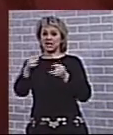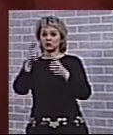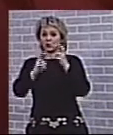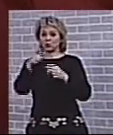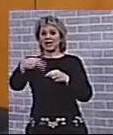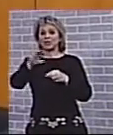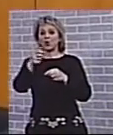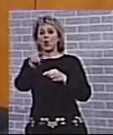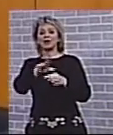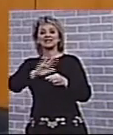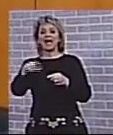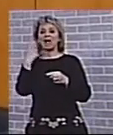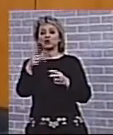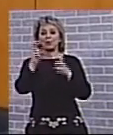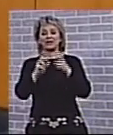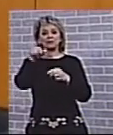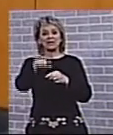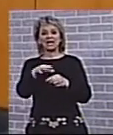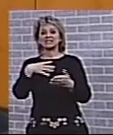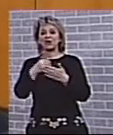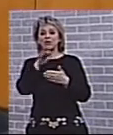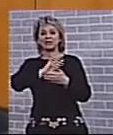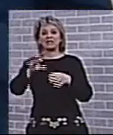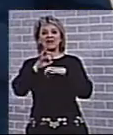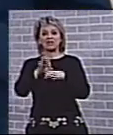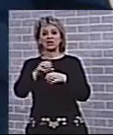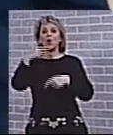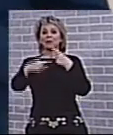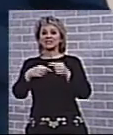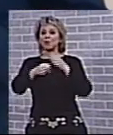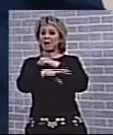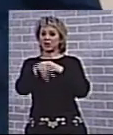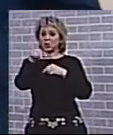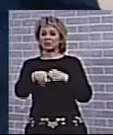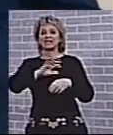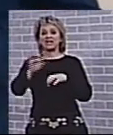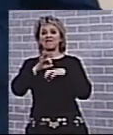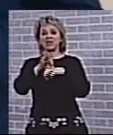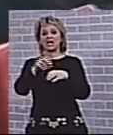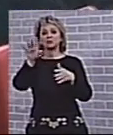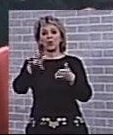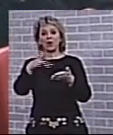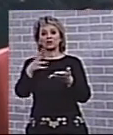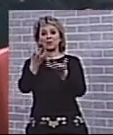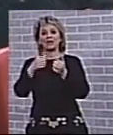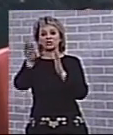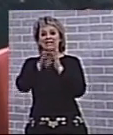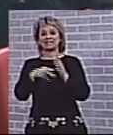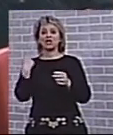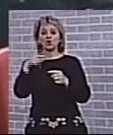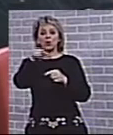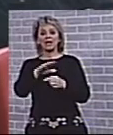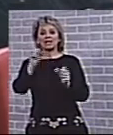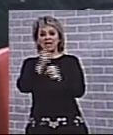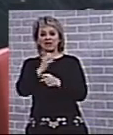структур Кинкоула. Ведь ни на одном из этих предприятий своевременно не ввели процедуру банкротства. Не велась бухгалтерия. Получить реестры